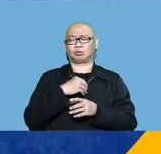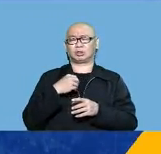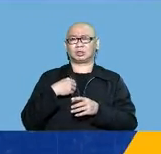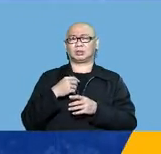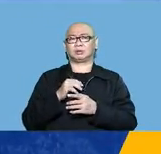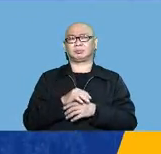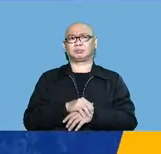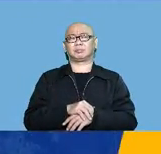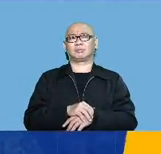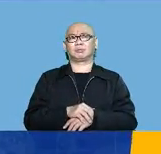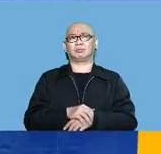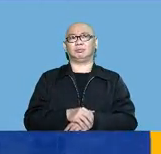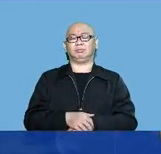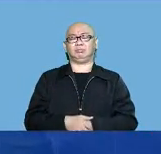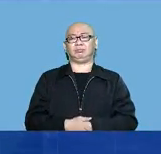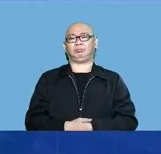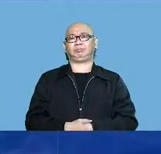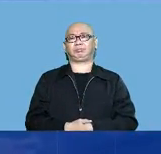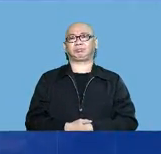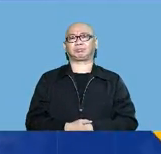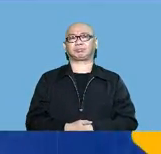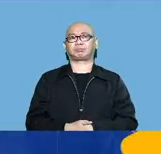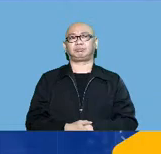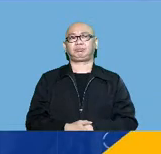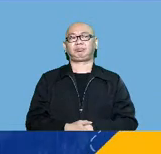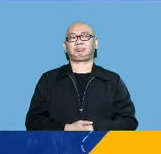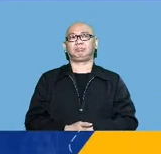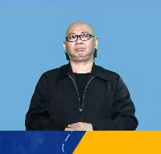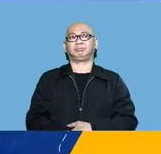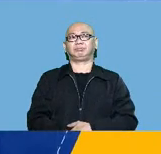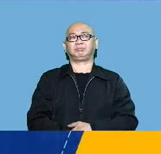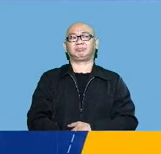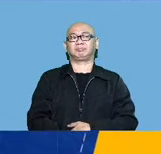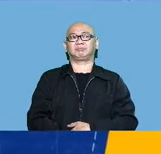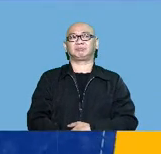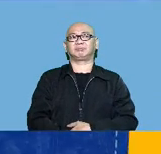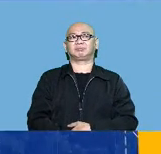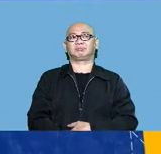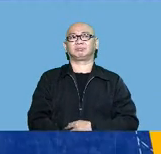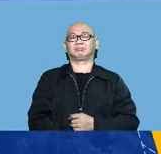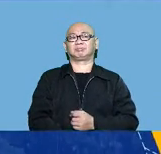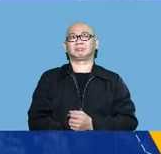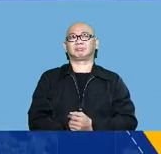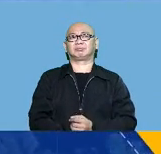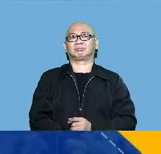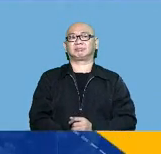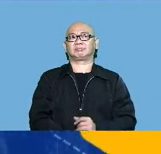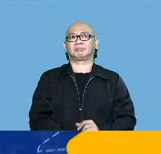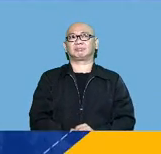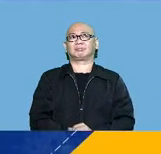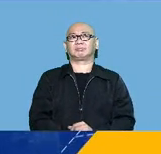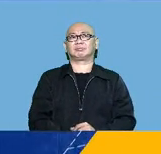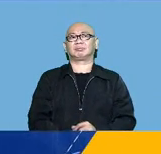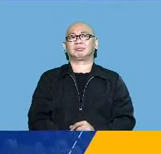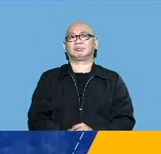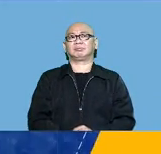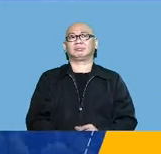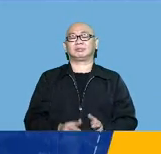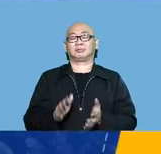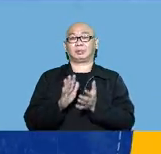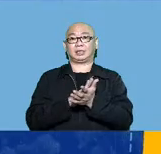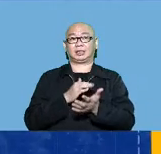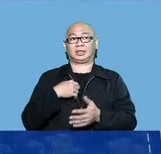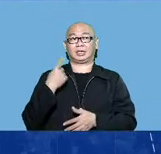Dr. Ardi dan seterusnya. Matur nuwun. Kami pada kesempatan ini juga